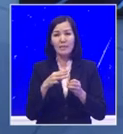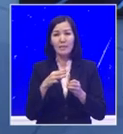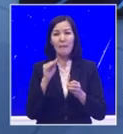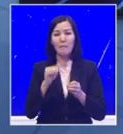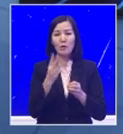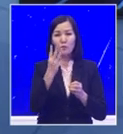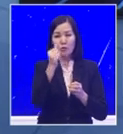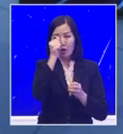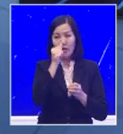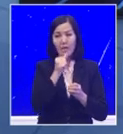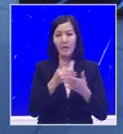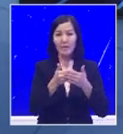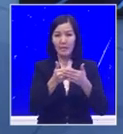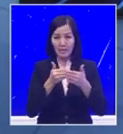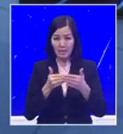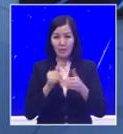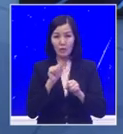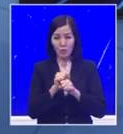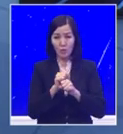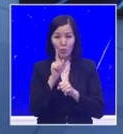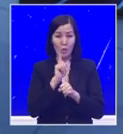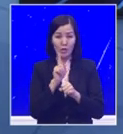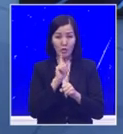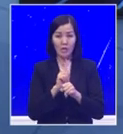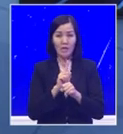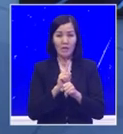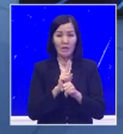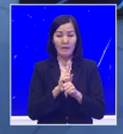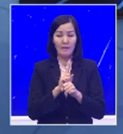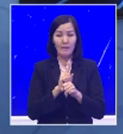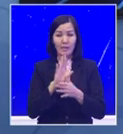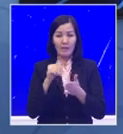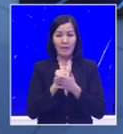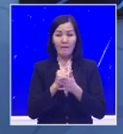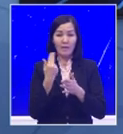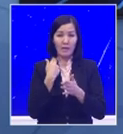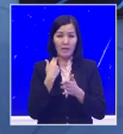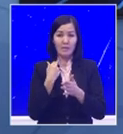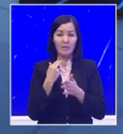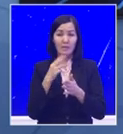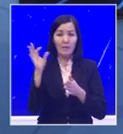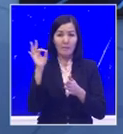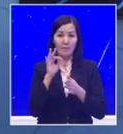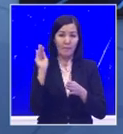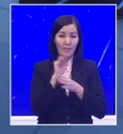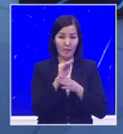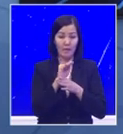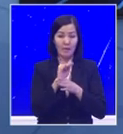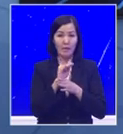3 айға жаңа кейінге қалдырды мысалға төлемді. Негіз қарыз бен сыйақы мөлшері бар. Сол 30